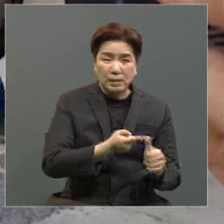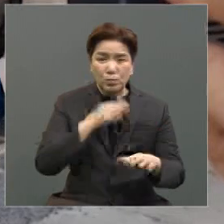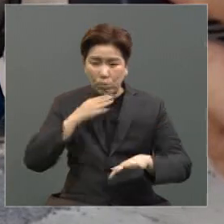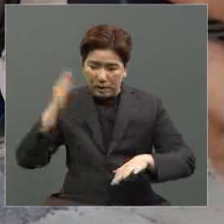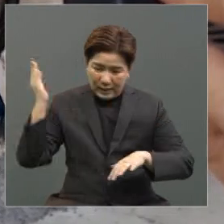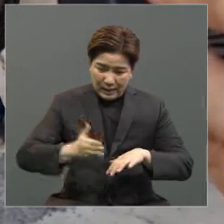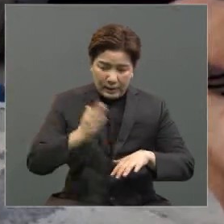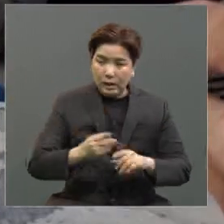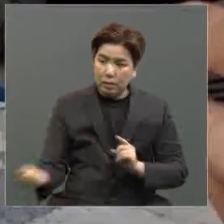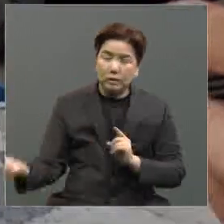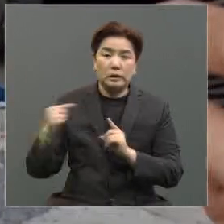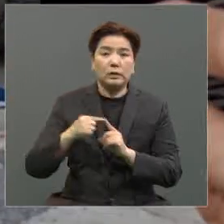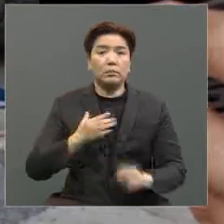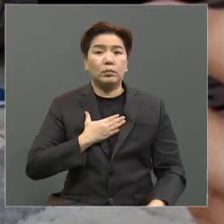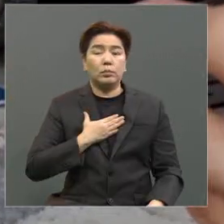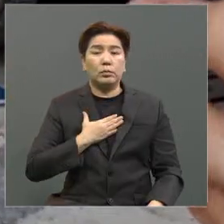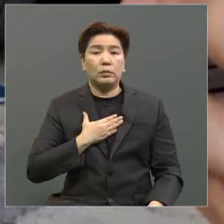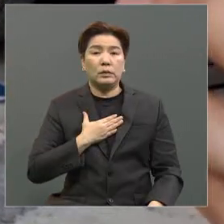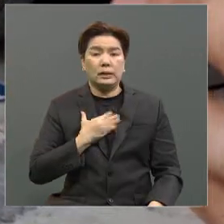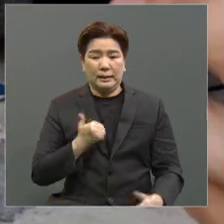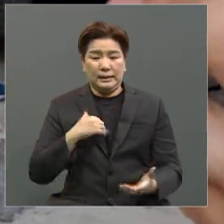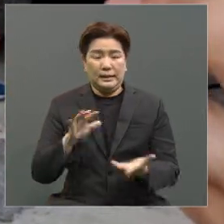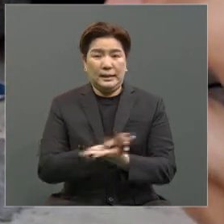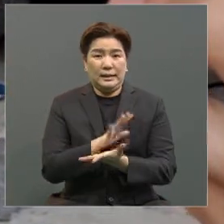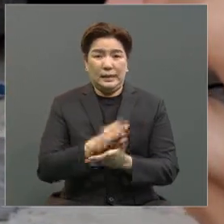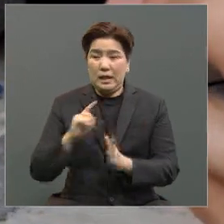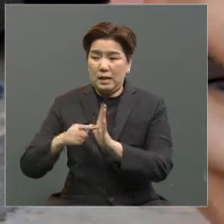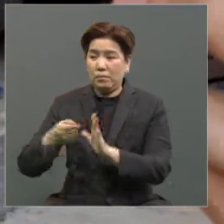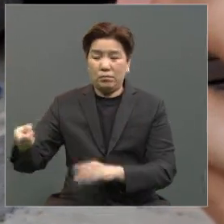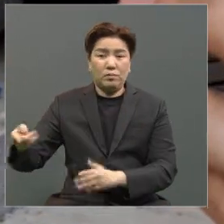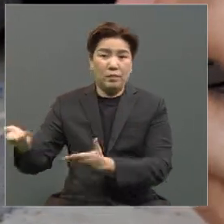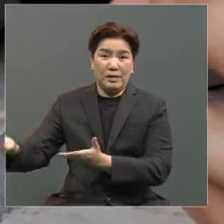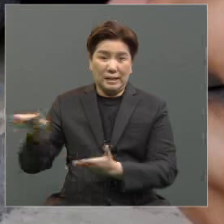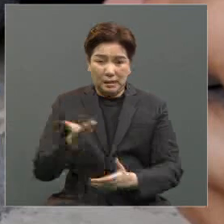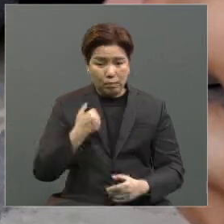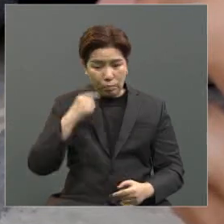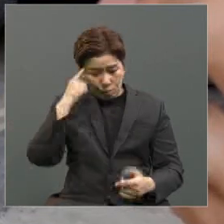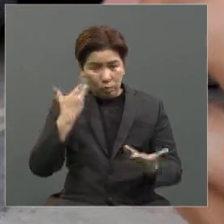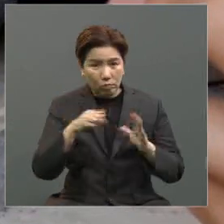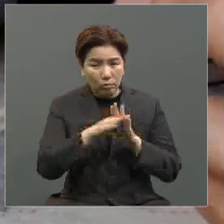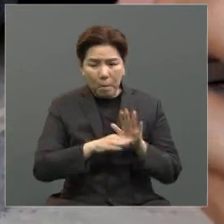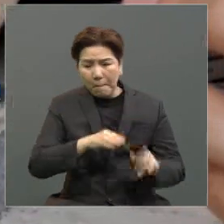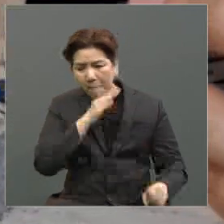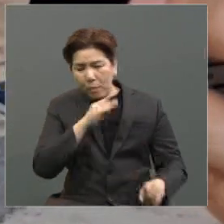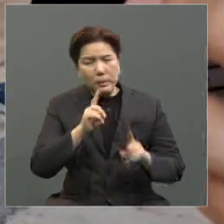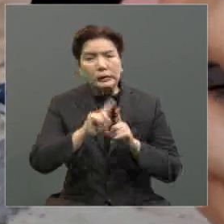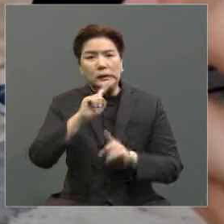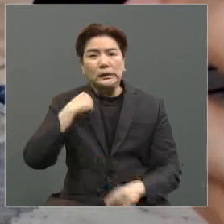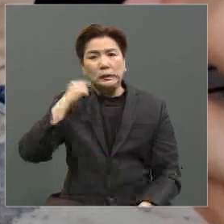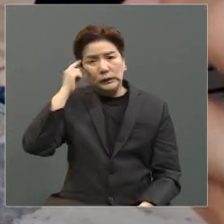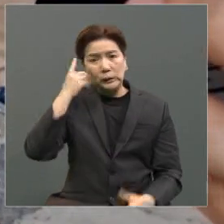เรามาถึงผมเพียงแต่ว่าเอกสารจากต้นทางมาเนี่ยผมไม่รู้ว่าเค้าไปปลอมแปลงกันตรง